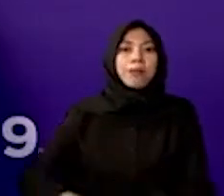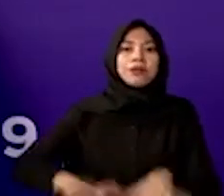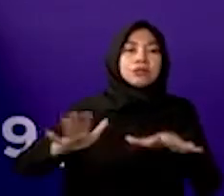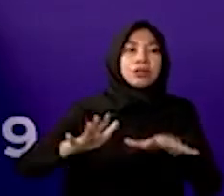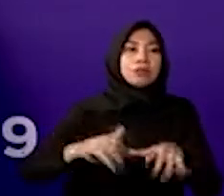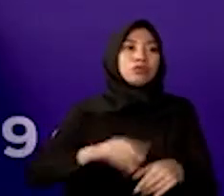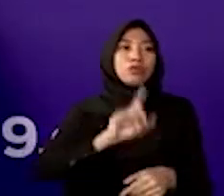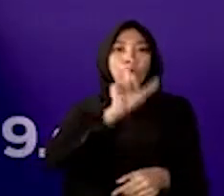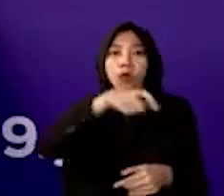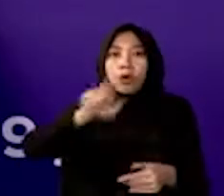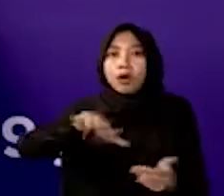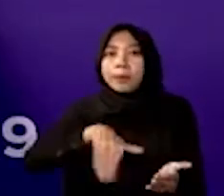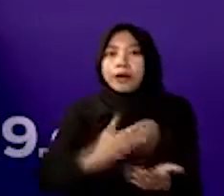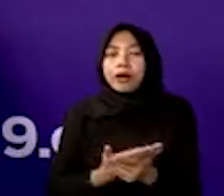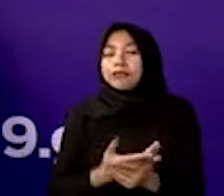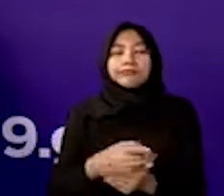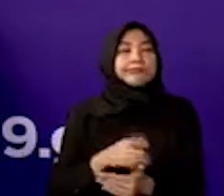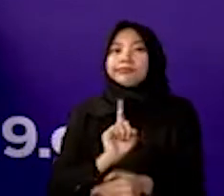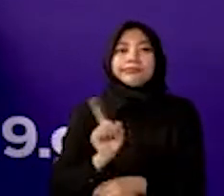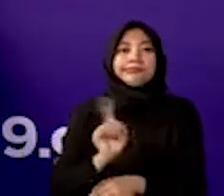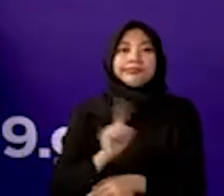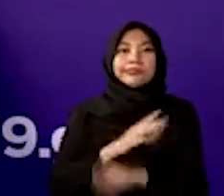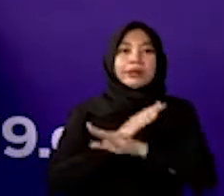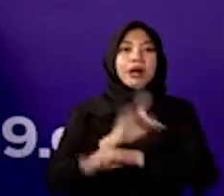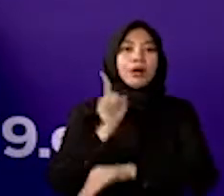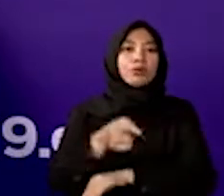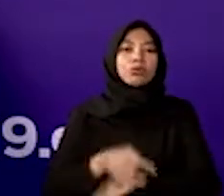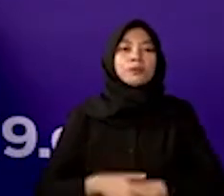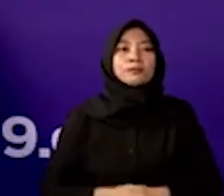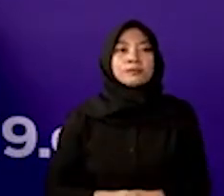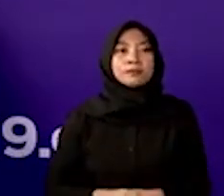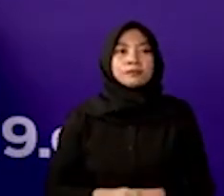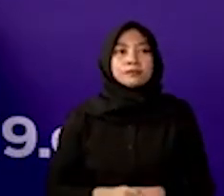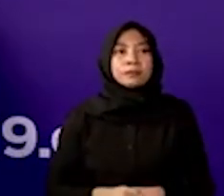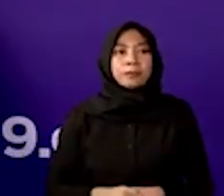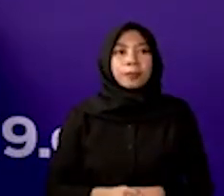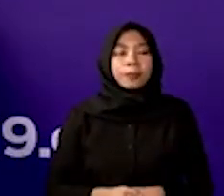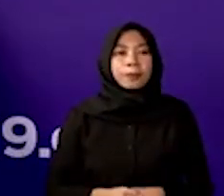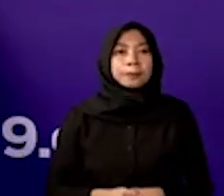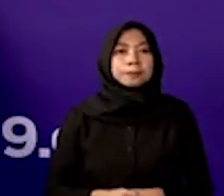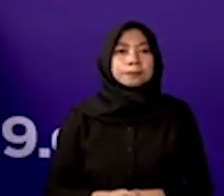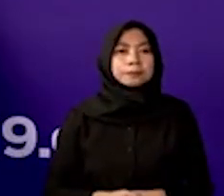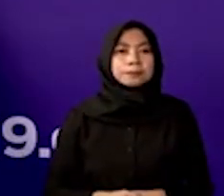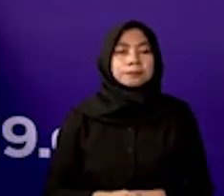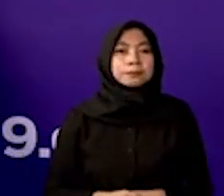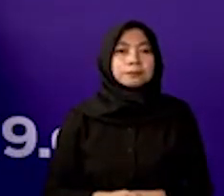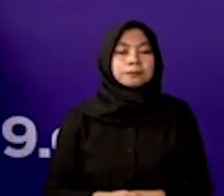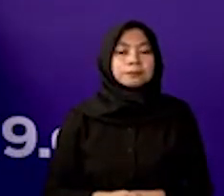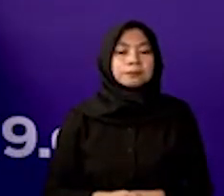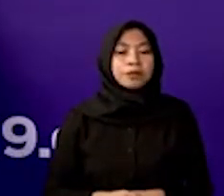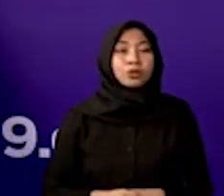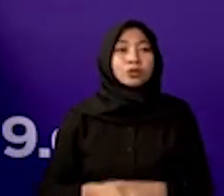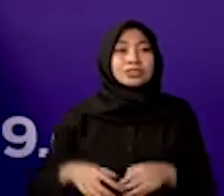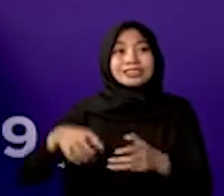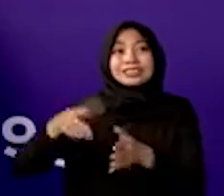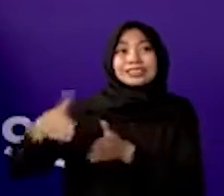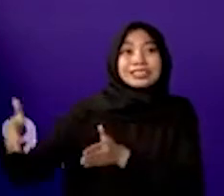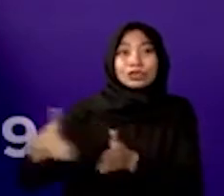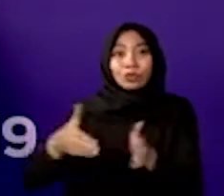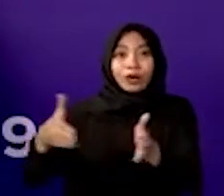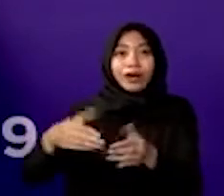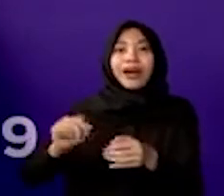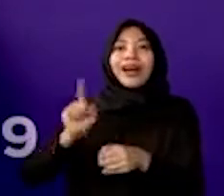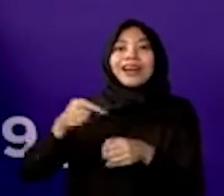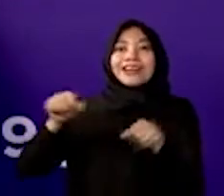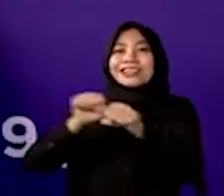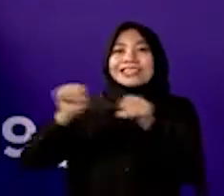kerugian jiwa yang tidak diharapkan termasuk juga adalah ee sistem peringatan dini di sepanjang Sungai bagi